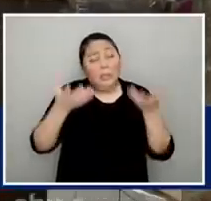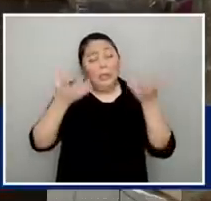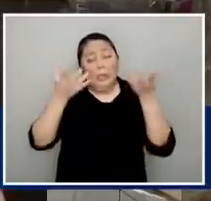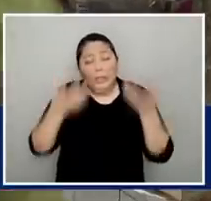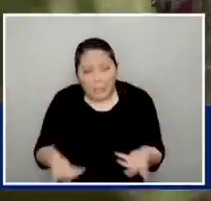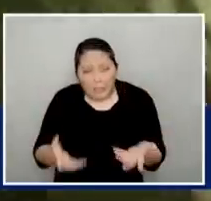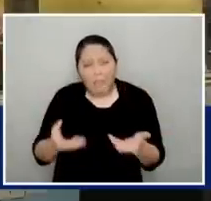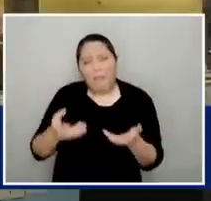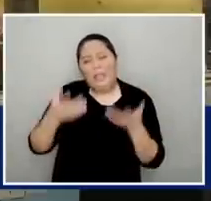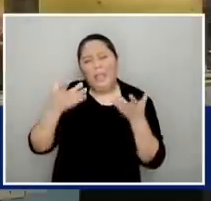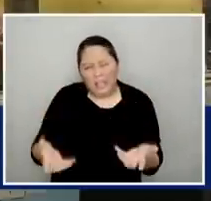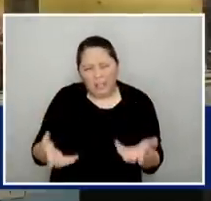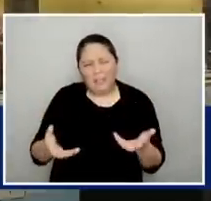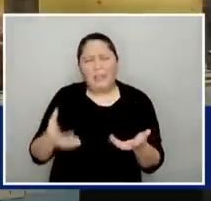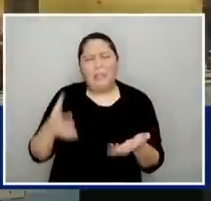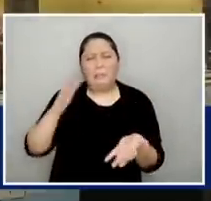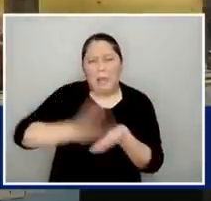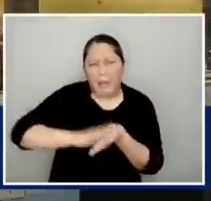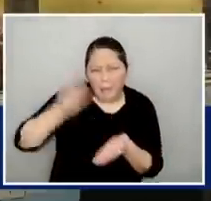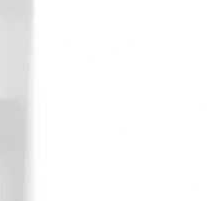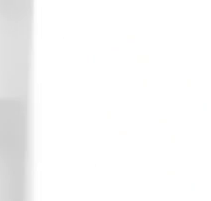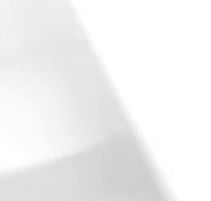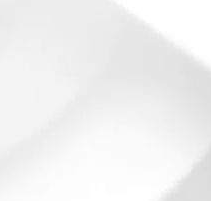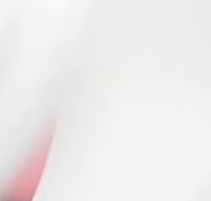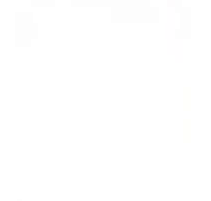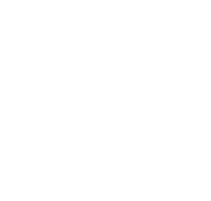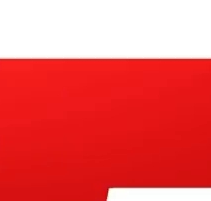ng hidwaan ng Russia at Ukraine.